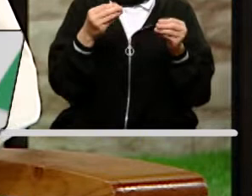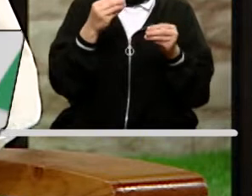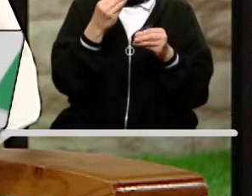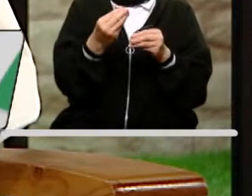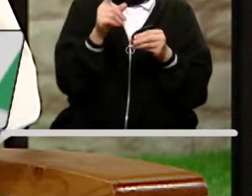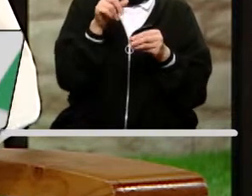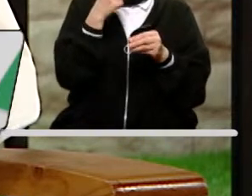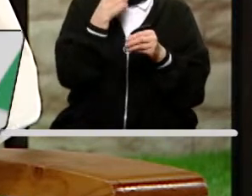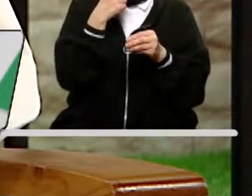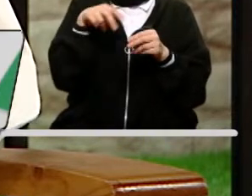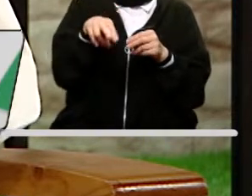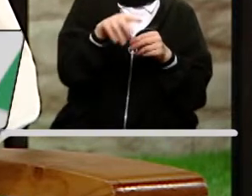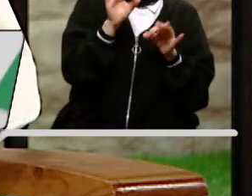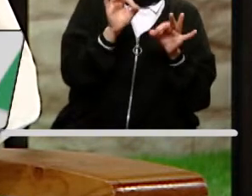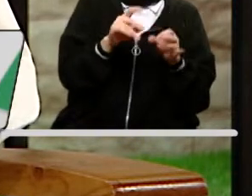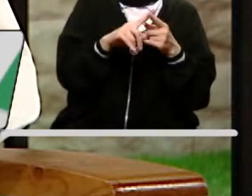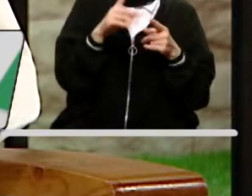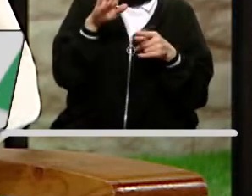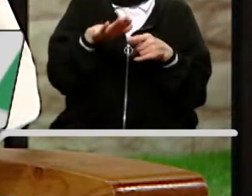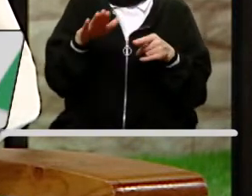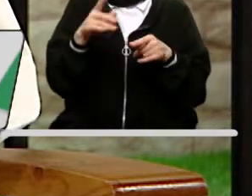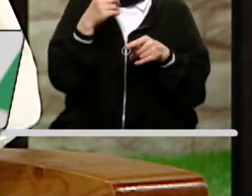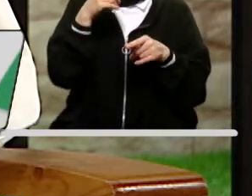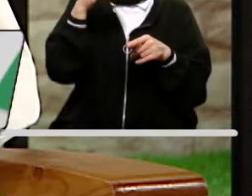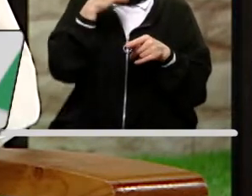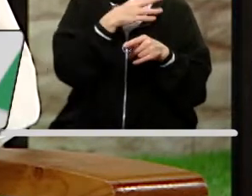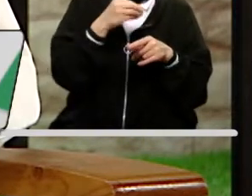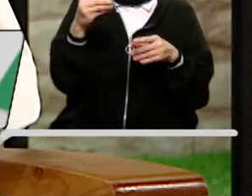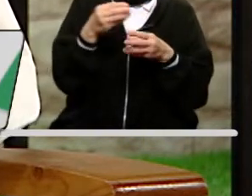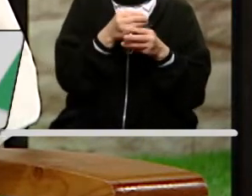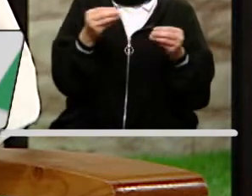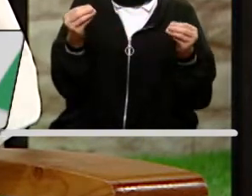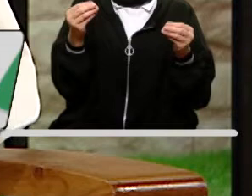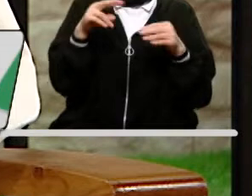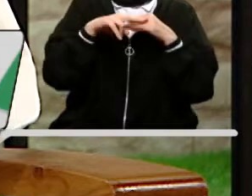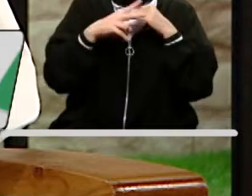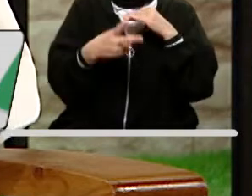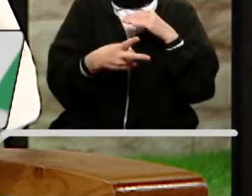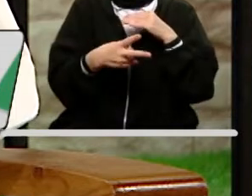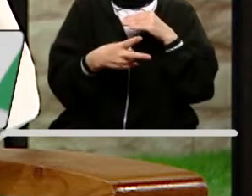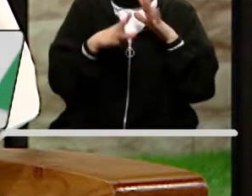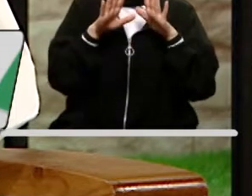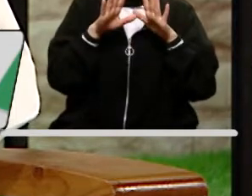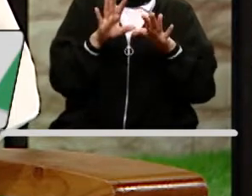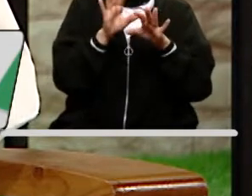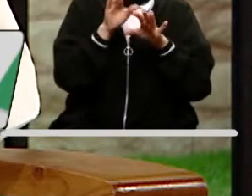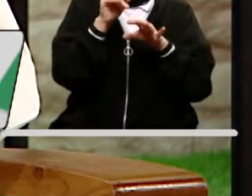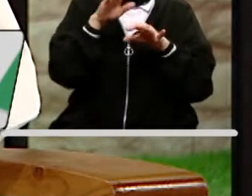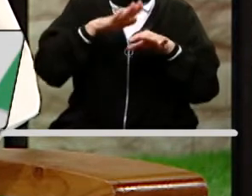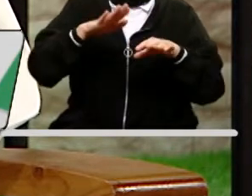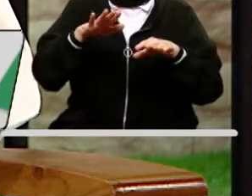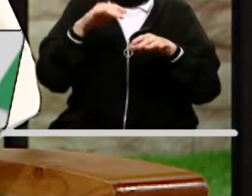yaşında yürümeye başlıyor ve çocuk milyonlarca kez düşüyor. Ama hiçbir çocuk ya yarın artık